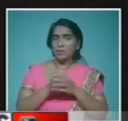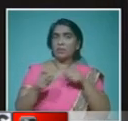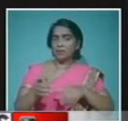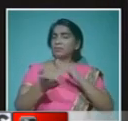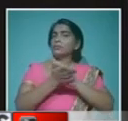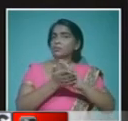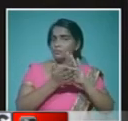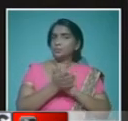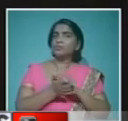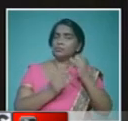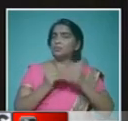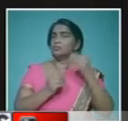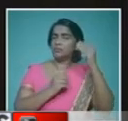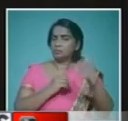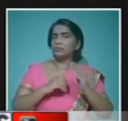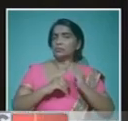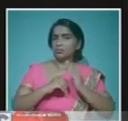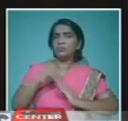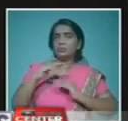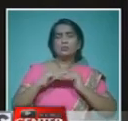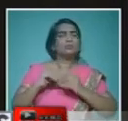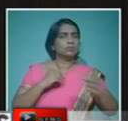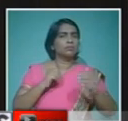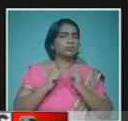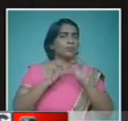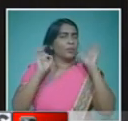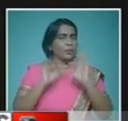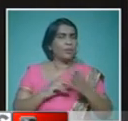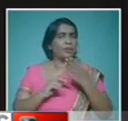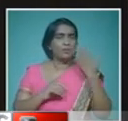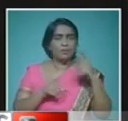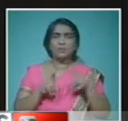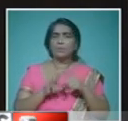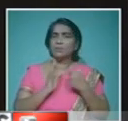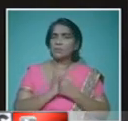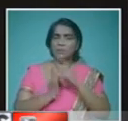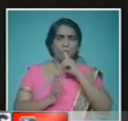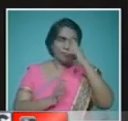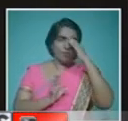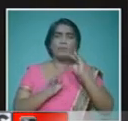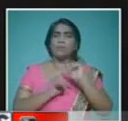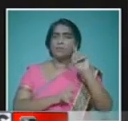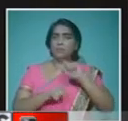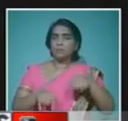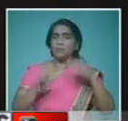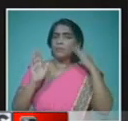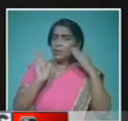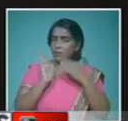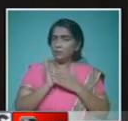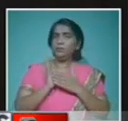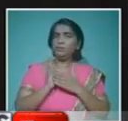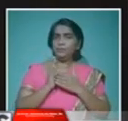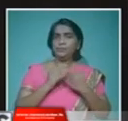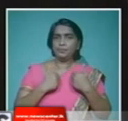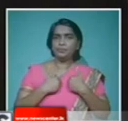වෙලා සමහරට ඉදිරියේදී ක්‍රියාකාරකම් මේ විදිහට සිදු නොවෙන්න තිබුණා. එනිසා ගරු කතානායකතුමනි මේ පාර්ලිමේන්තුව අද අවධාරණය යොමු කරනවා. අදටත්